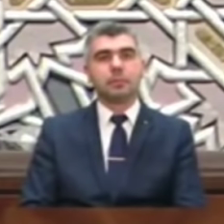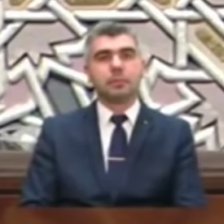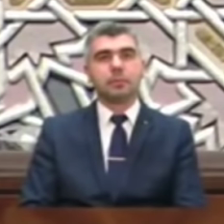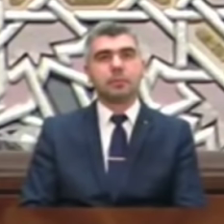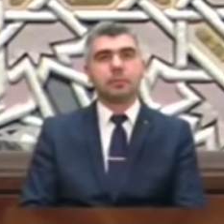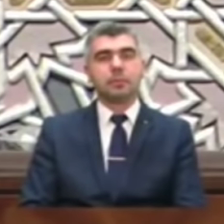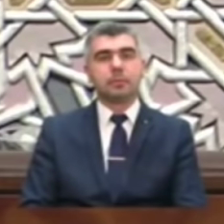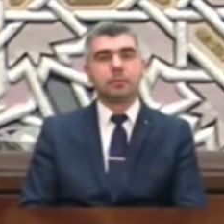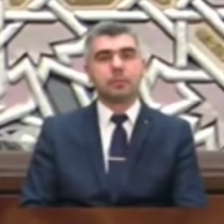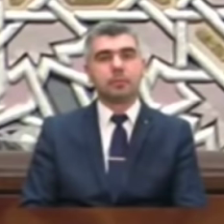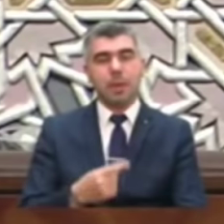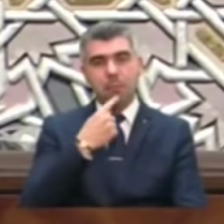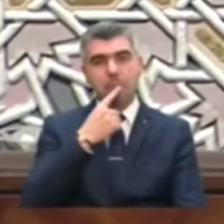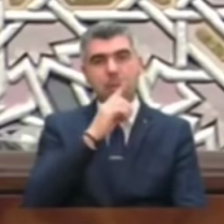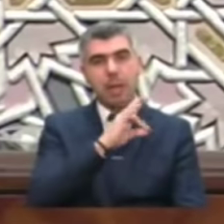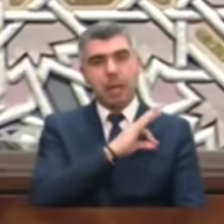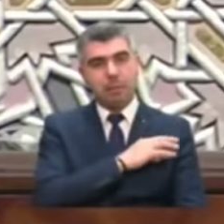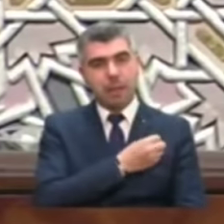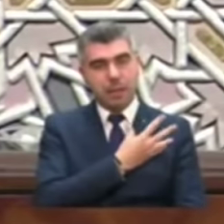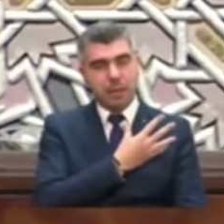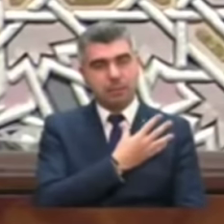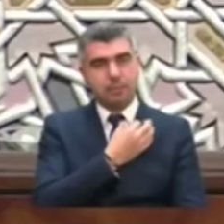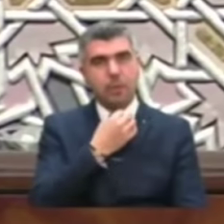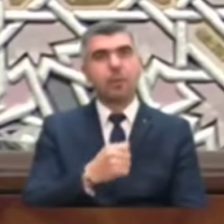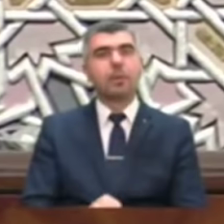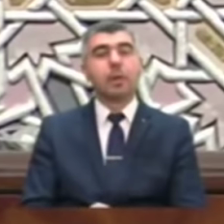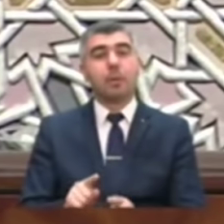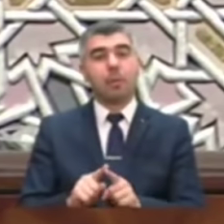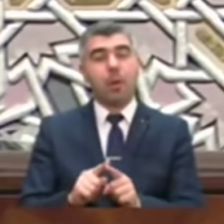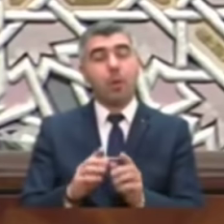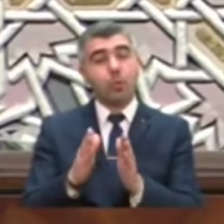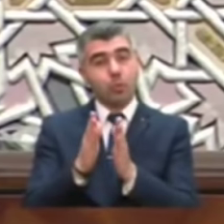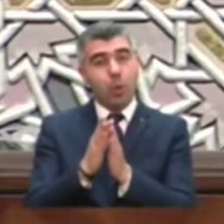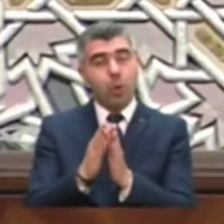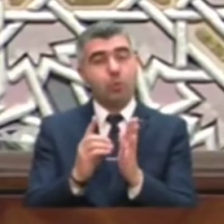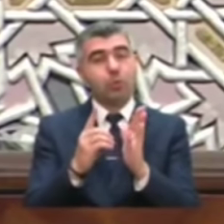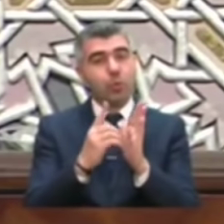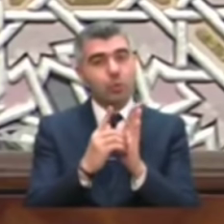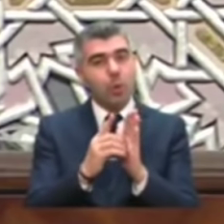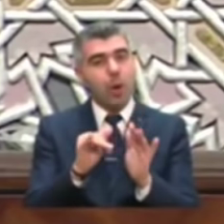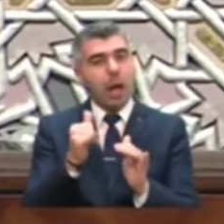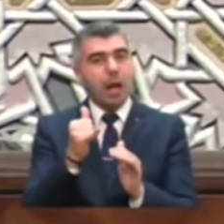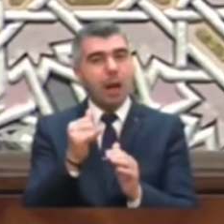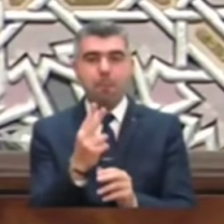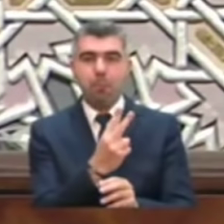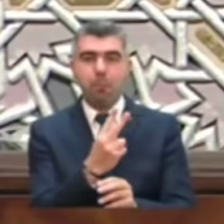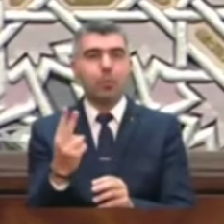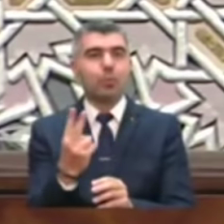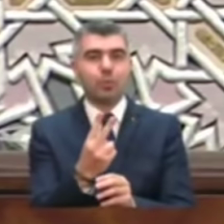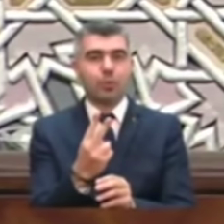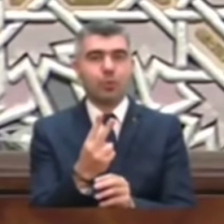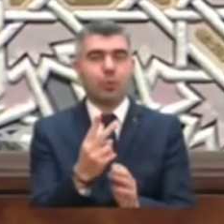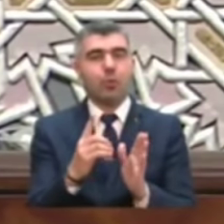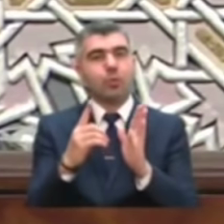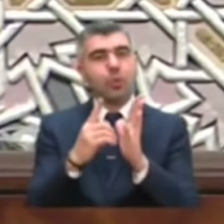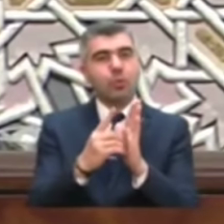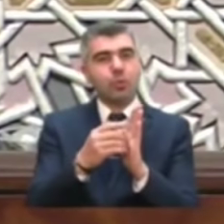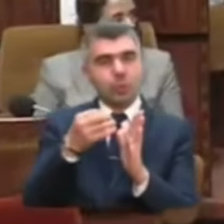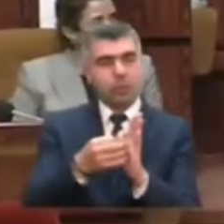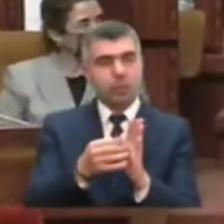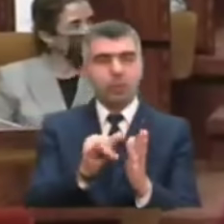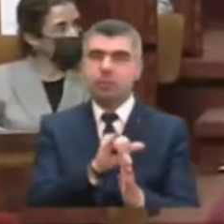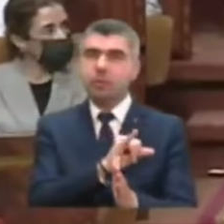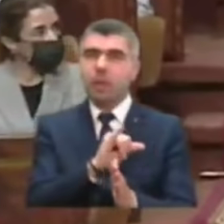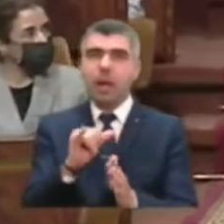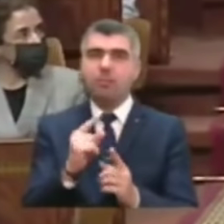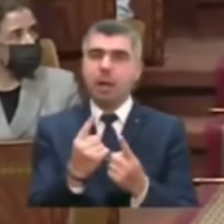بسم الله الرحمن الرحيم. عفوا السيد الرئيس، الأمازيغية لغة دستورية والعربية لغة دستورية، ولا نسمح لأي أحد أن يتزاد